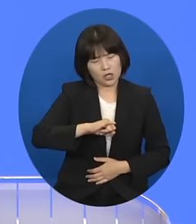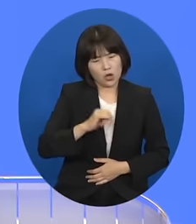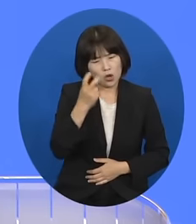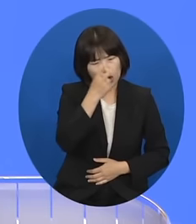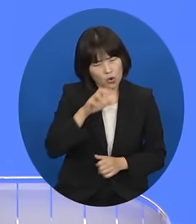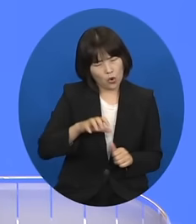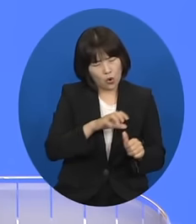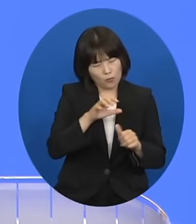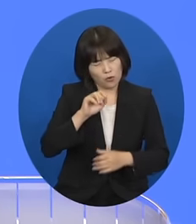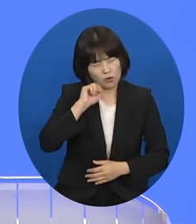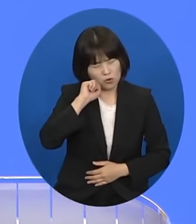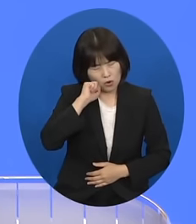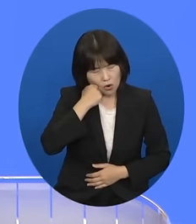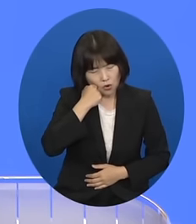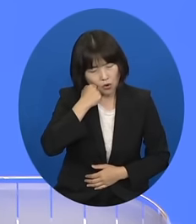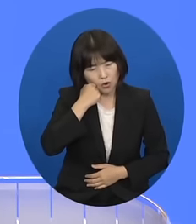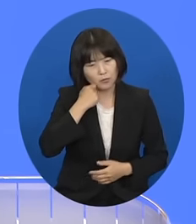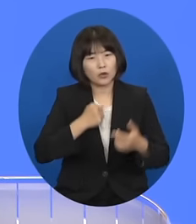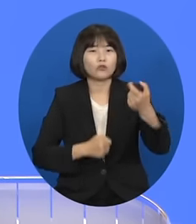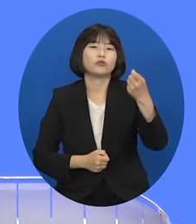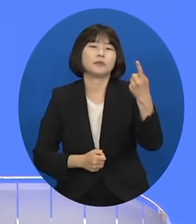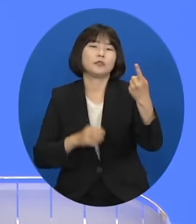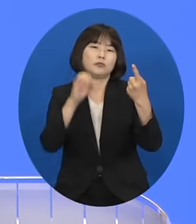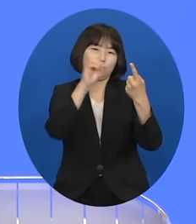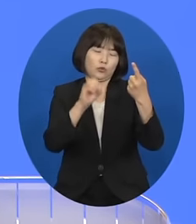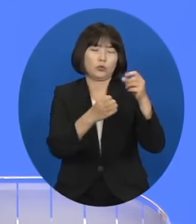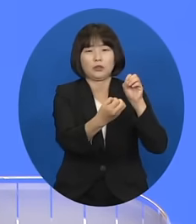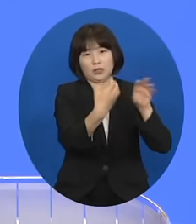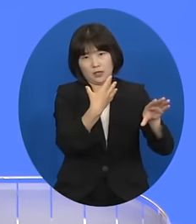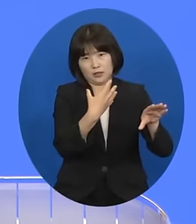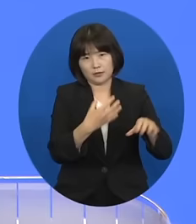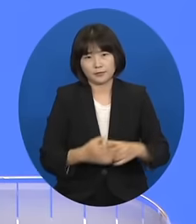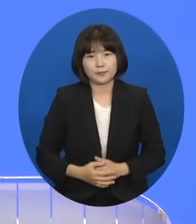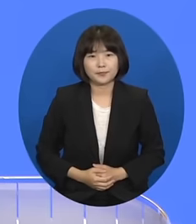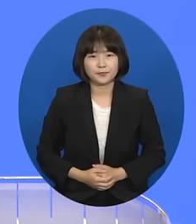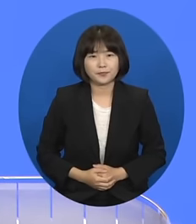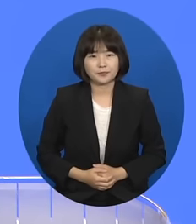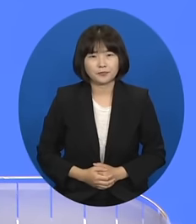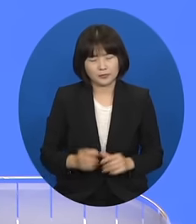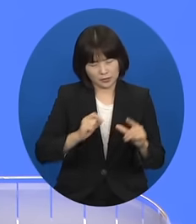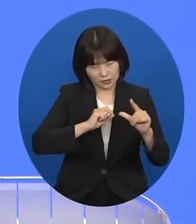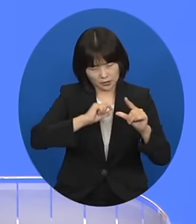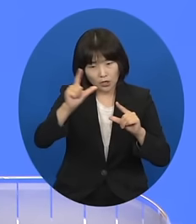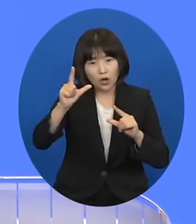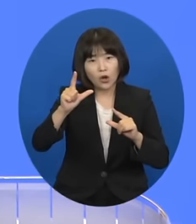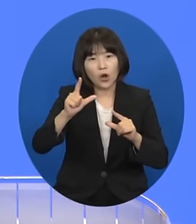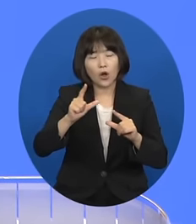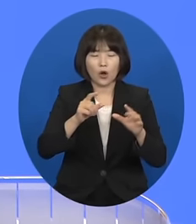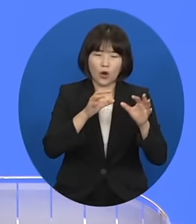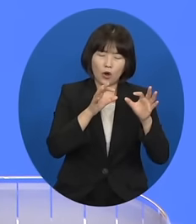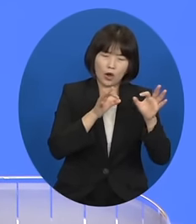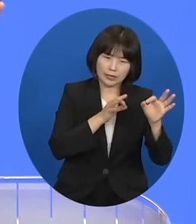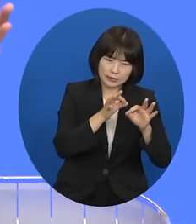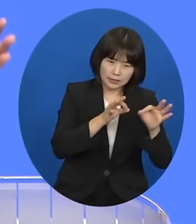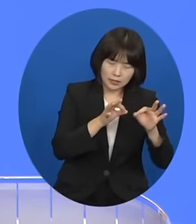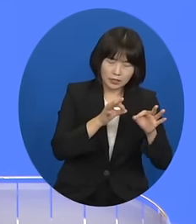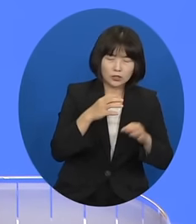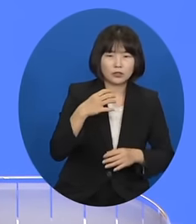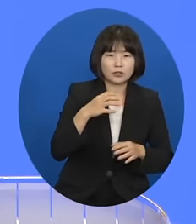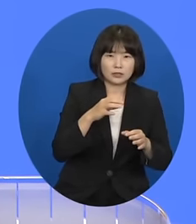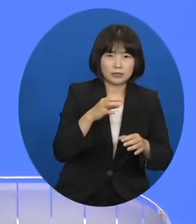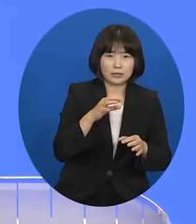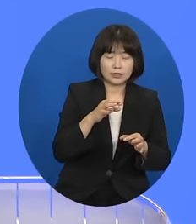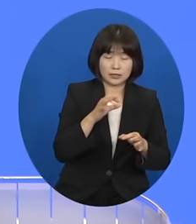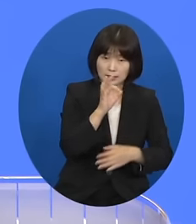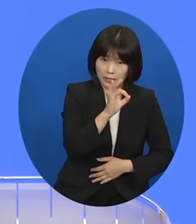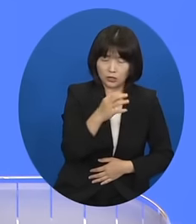돌봄의 어려움, 이것이 61%입니다. 그러니까 모두가 다 거의 다 재정에 대한 부담과 자녀 양육에 대한 부담